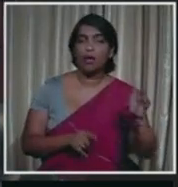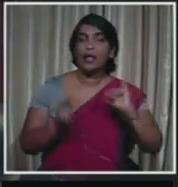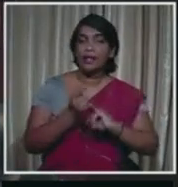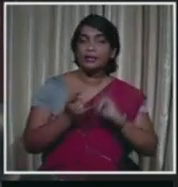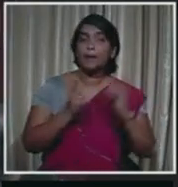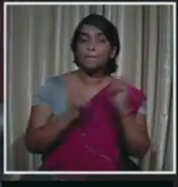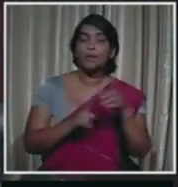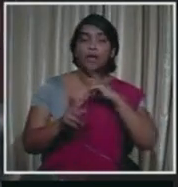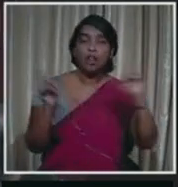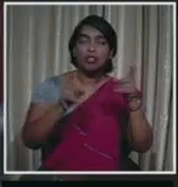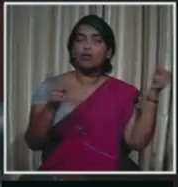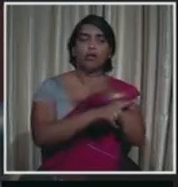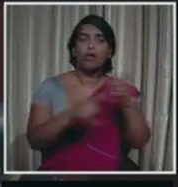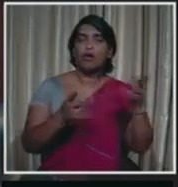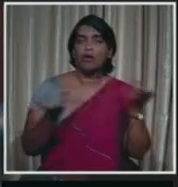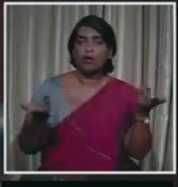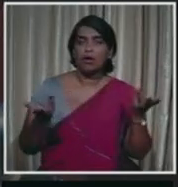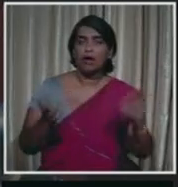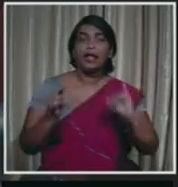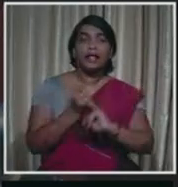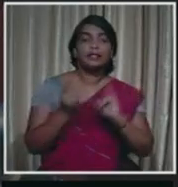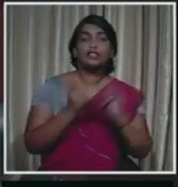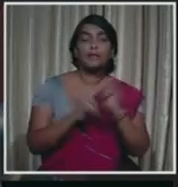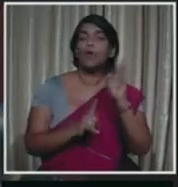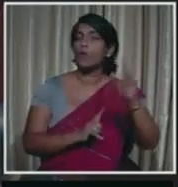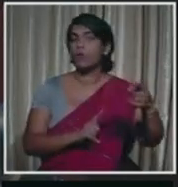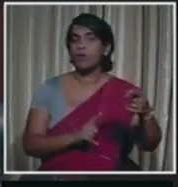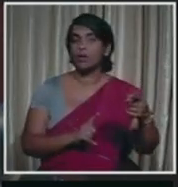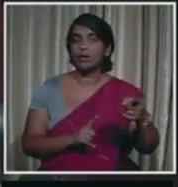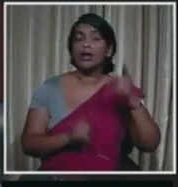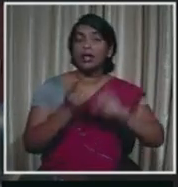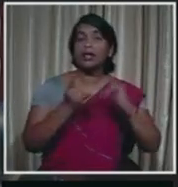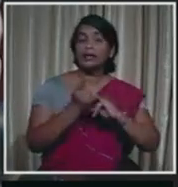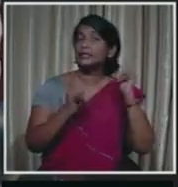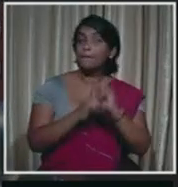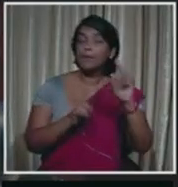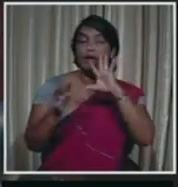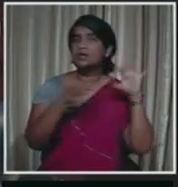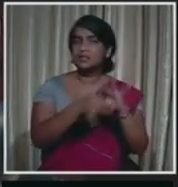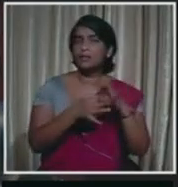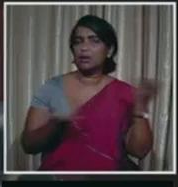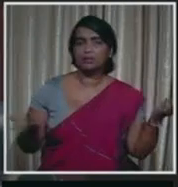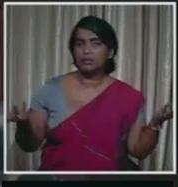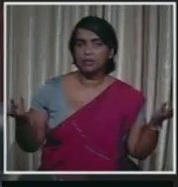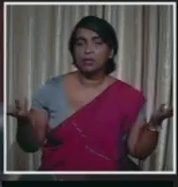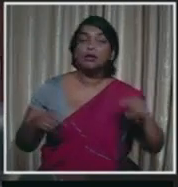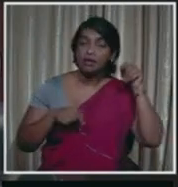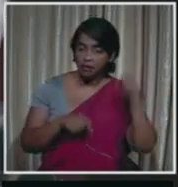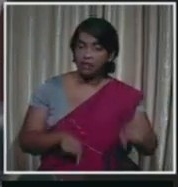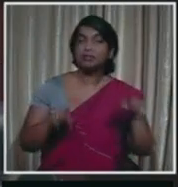SSP කාගේ කවුද කවුද SSP මොකද SSP ගේ සම්බන්ධතාවය මේ